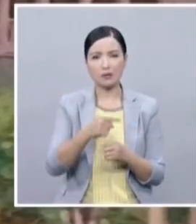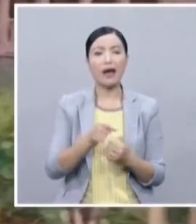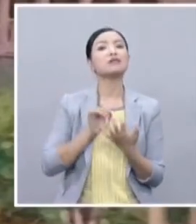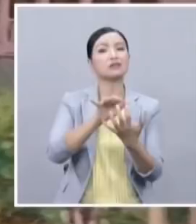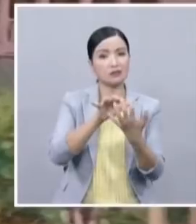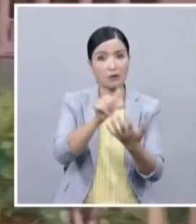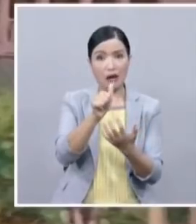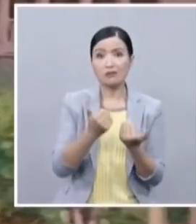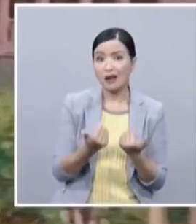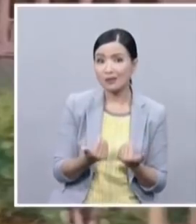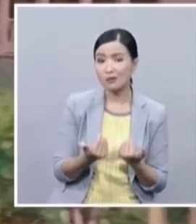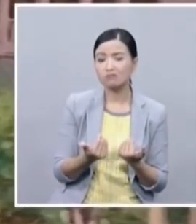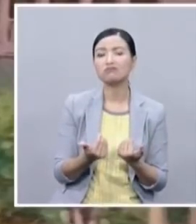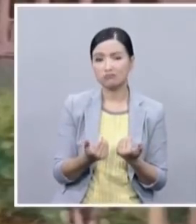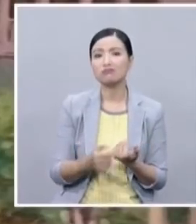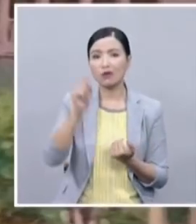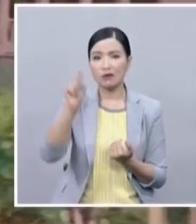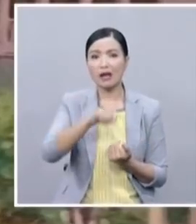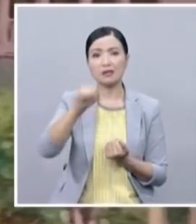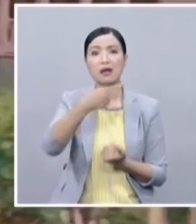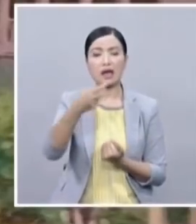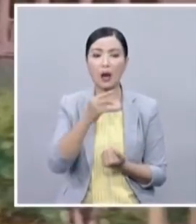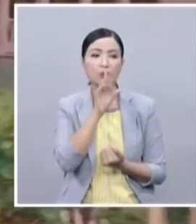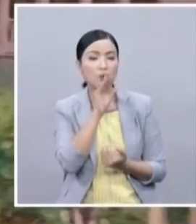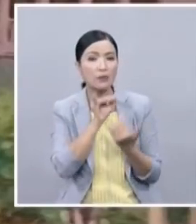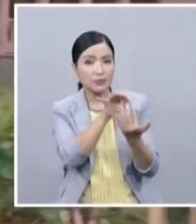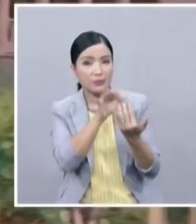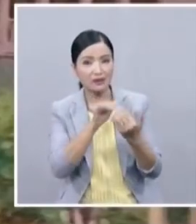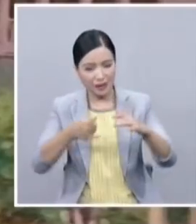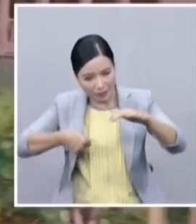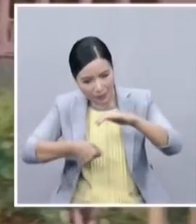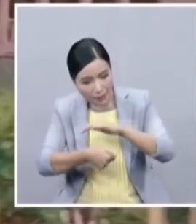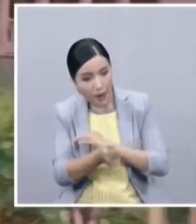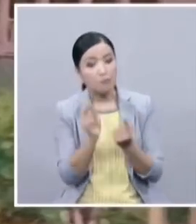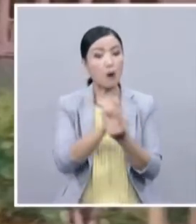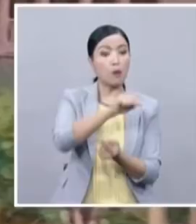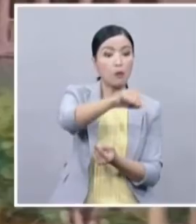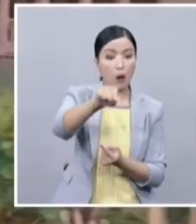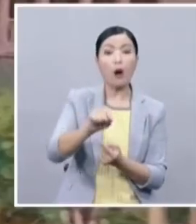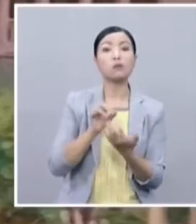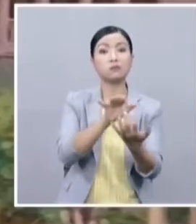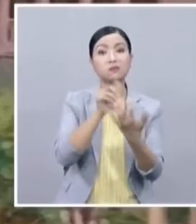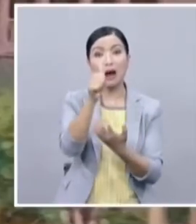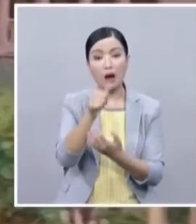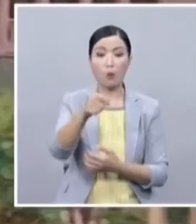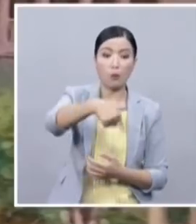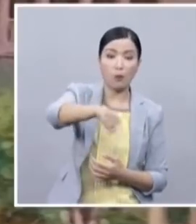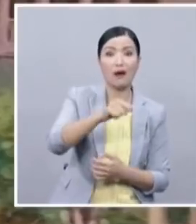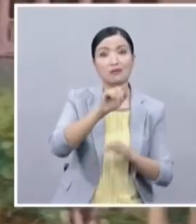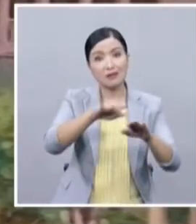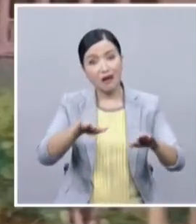คนได้ครั้งนี้ก็ต้องจำเป็นต้องใช้ภาษาอังกฤษติดต่อกับนักดำน้ำได้ด้วยก็ชื่นชมนะครับแม้แต่ทั้งเด็กผู้ประสบภัยเอง